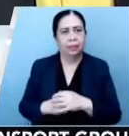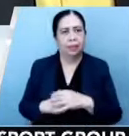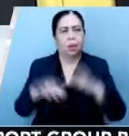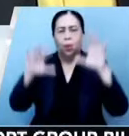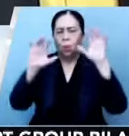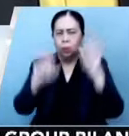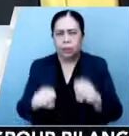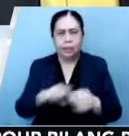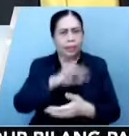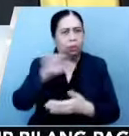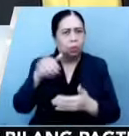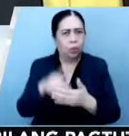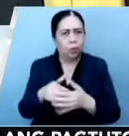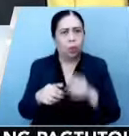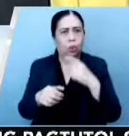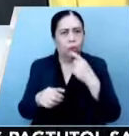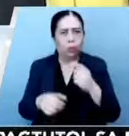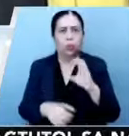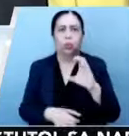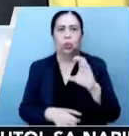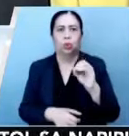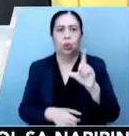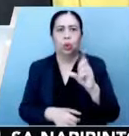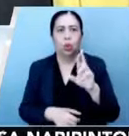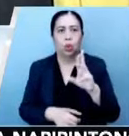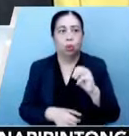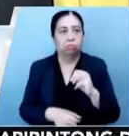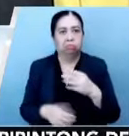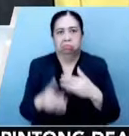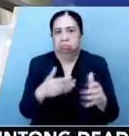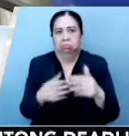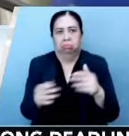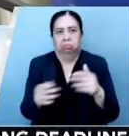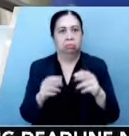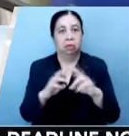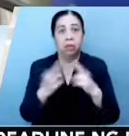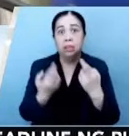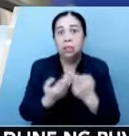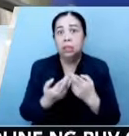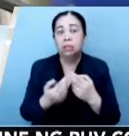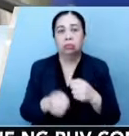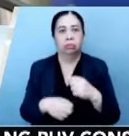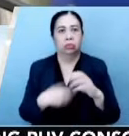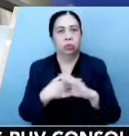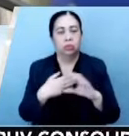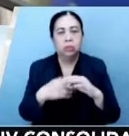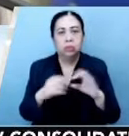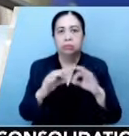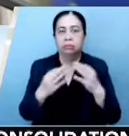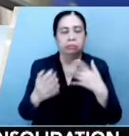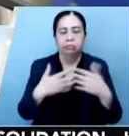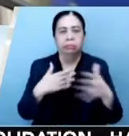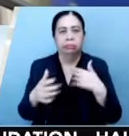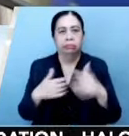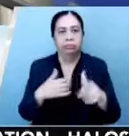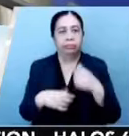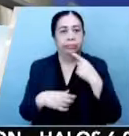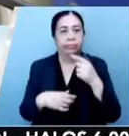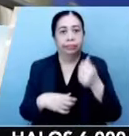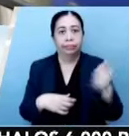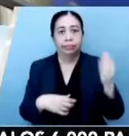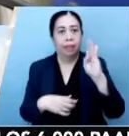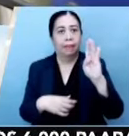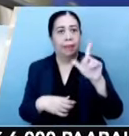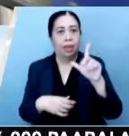ng nagkokolorum, whether kamag-anak o kung sino pa man yan. Ayon pa kay DILG Secretary Abalos, siya mismo